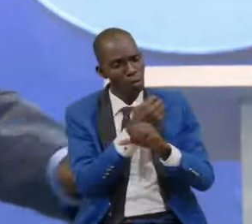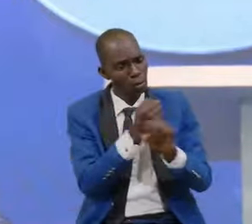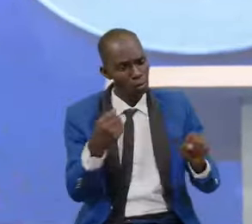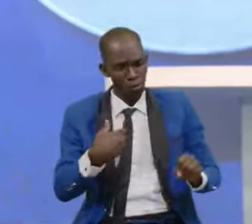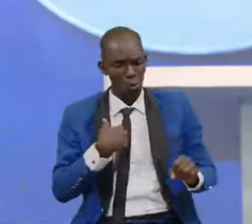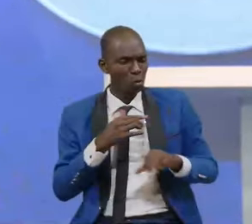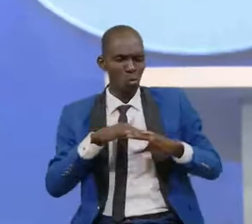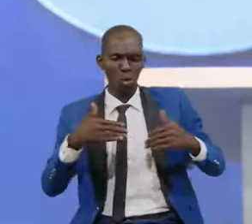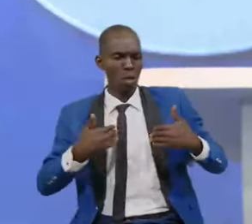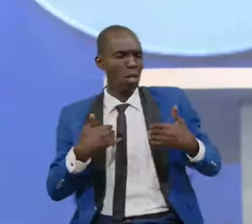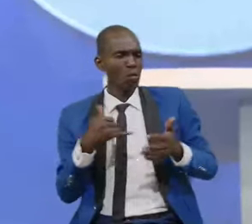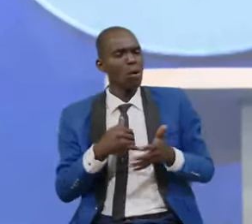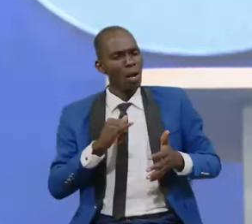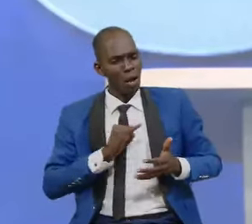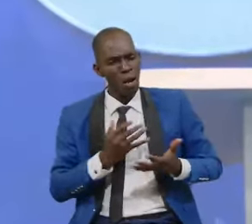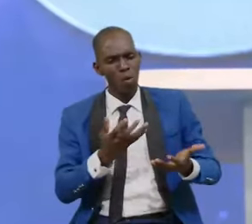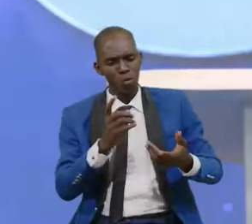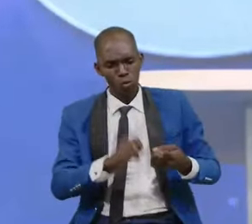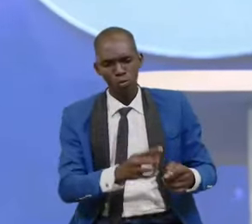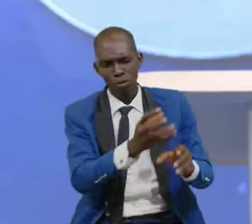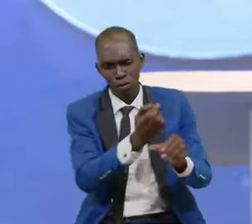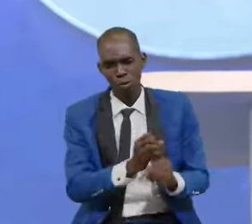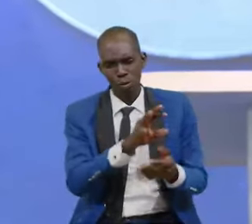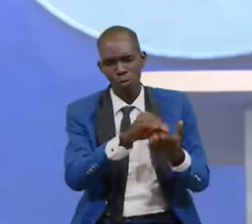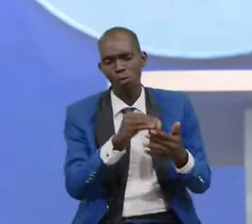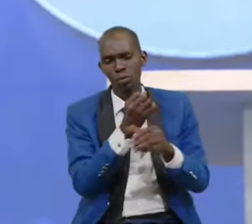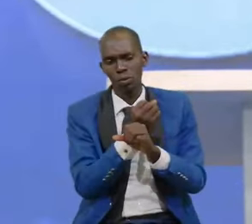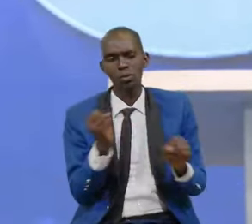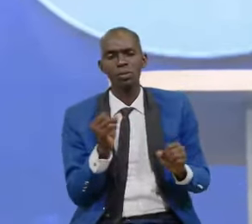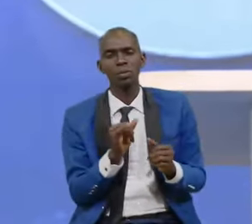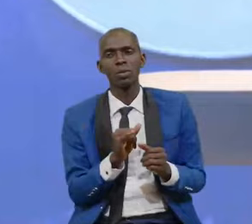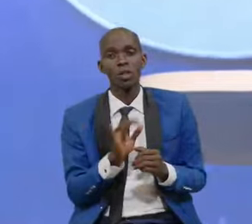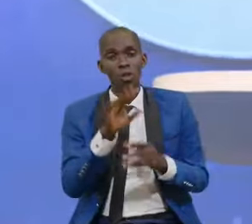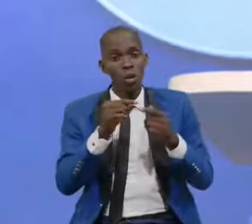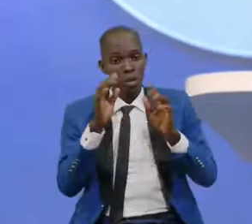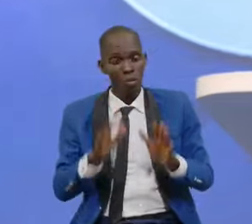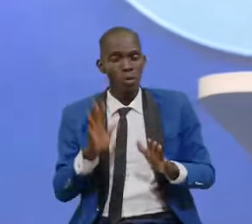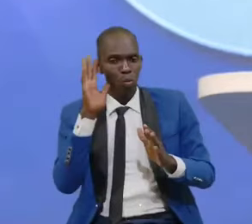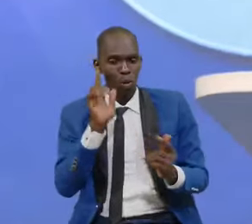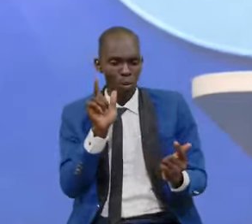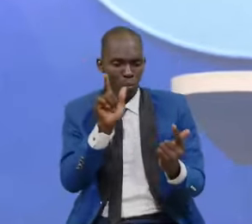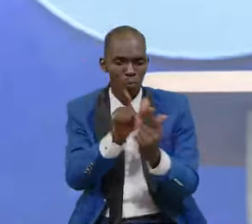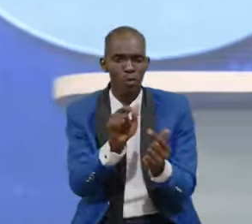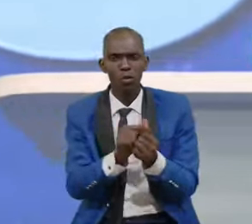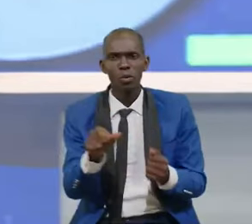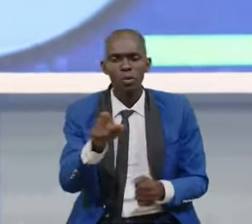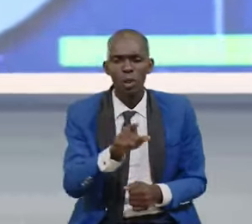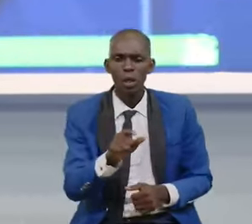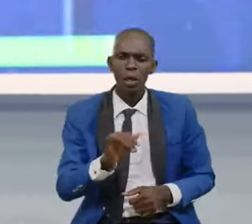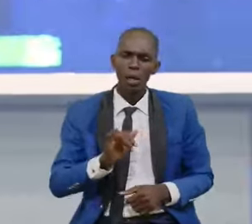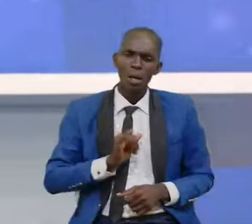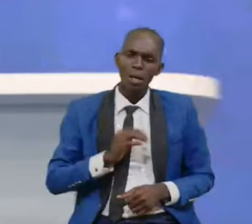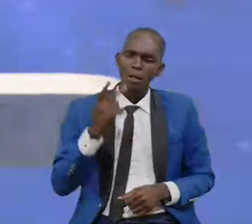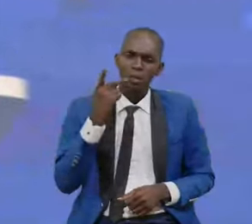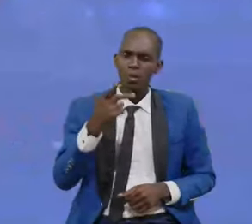pas. Je veux avoir ce que tu as. Tes ennemis viendront et ils diront, je vois un type